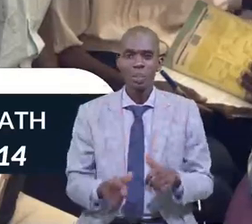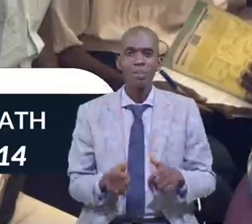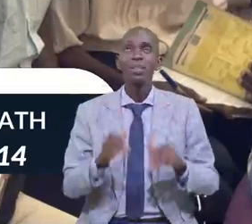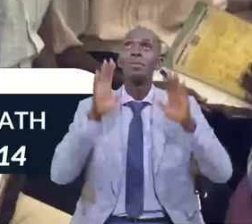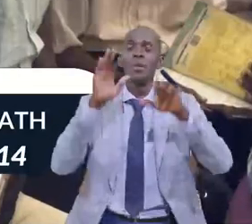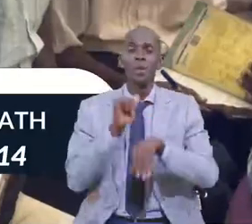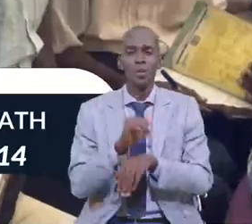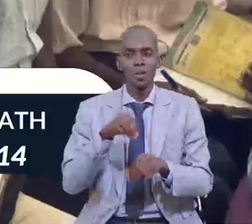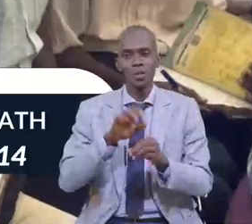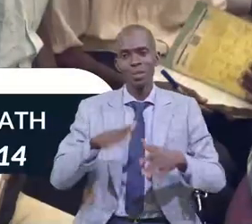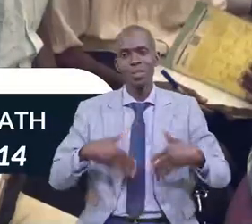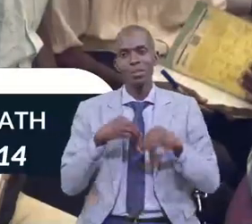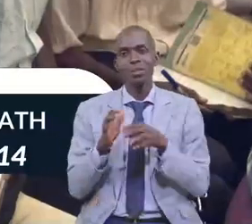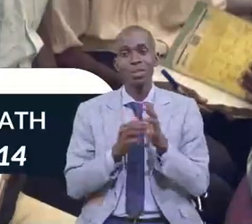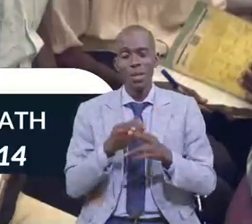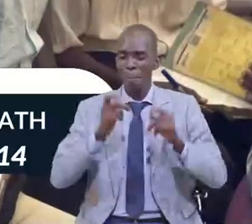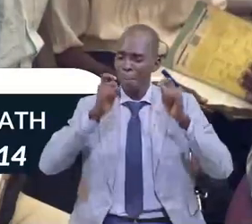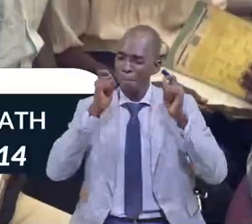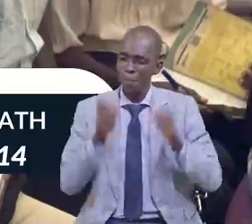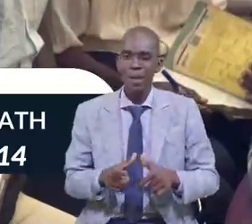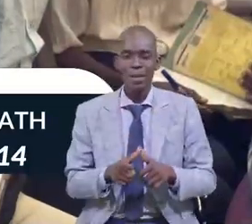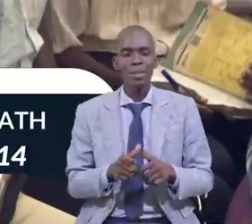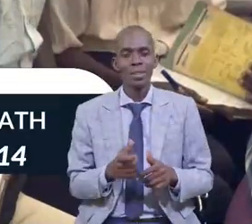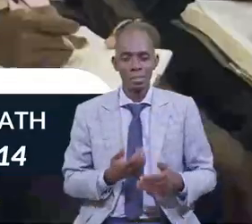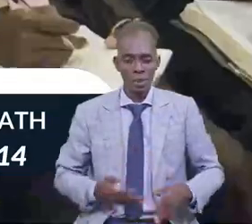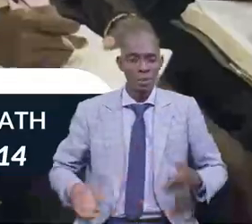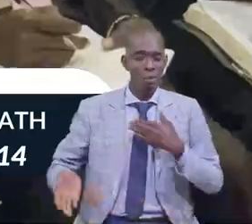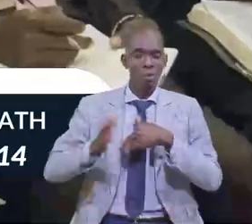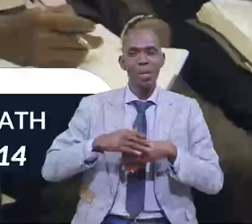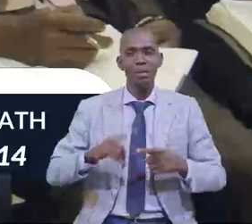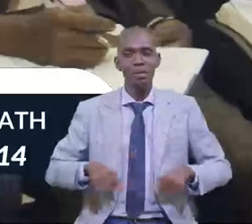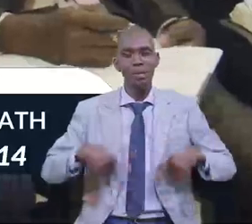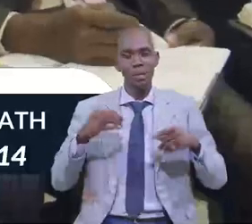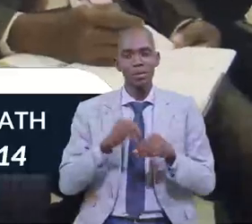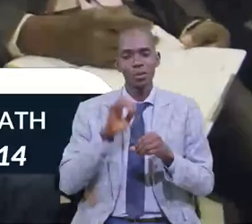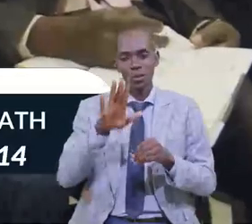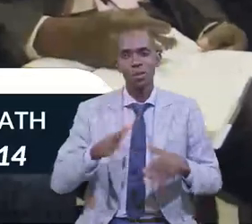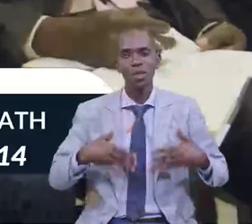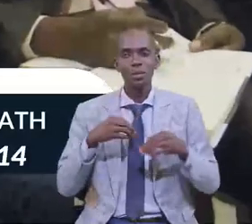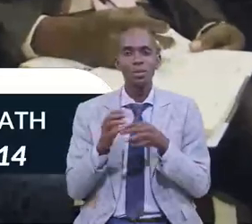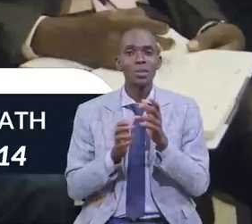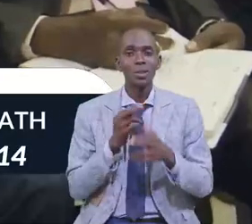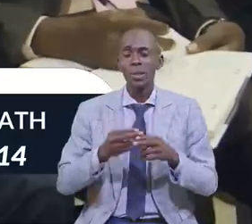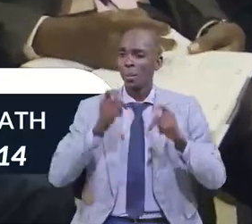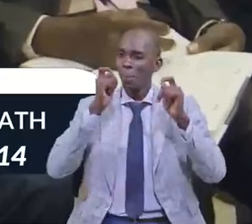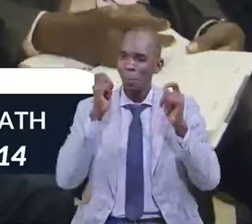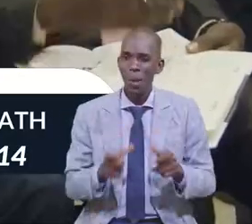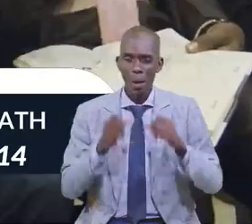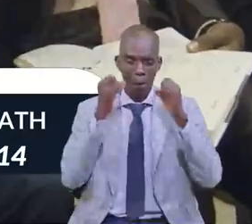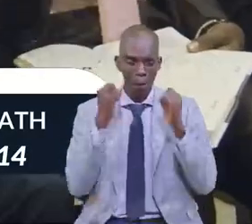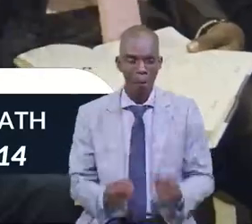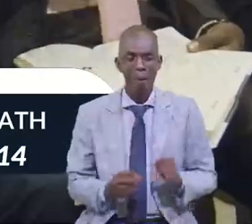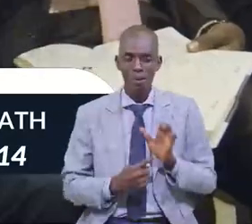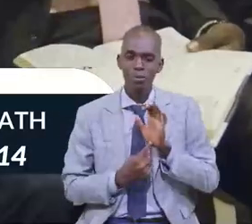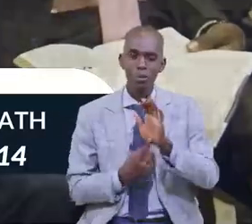Un miracle immédiat dans votre vie. Une résurrection instantanée dans votre vie.